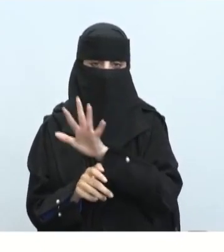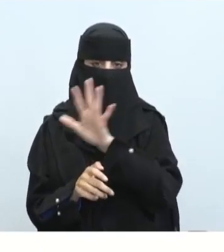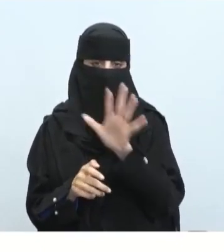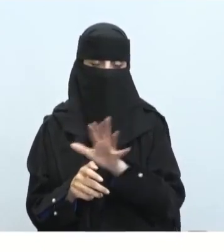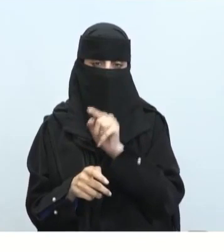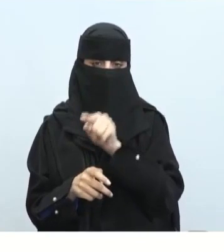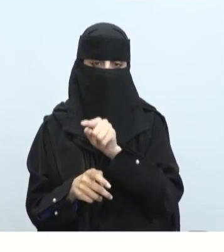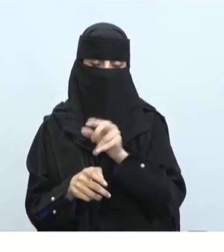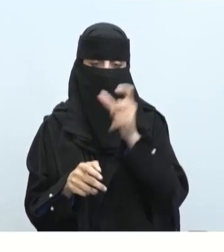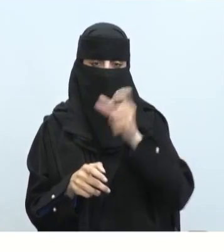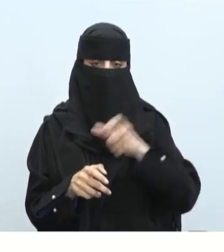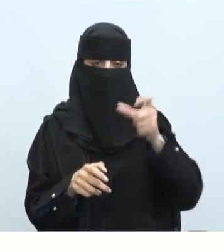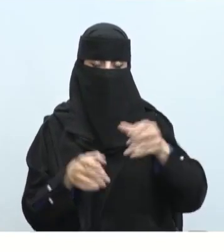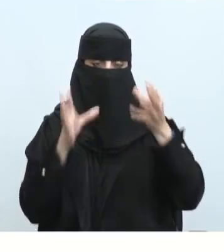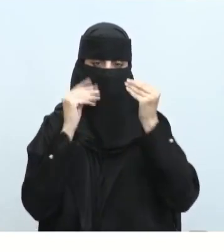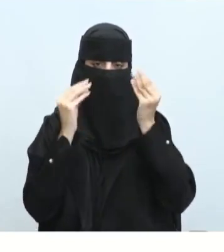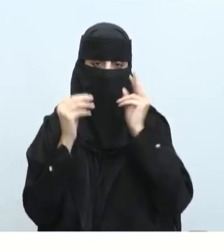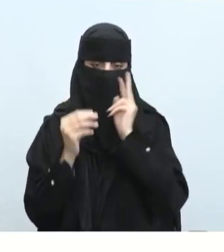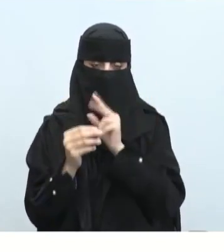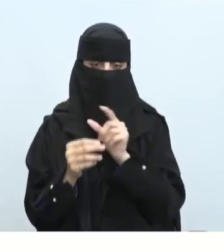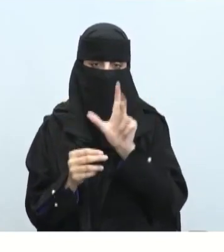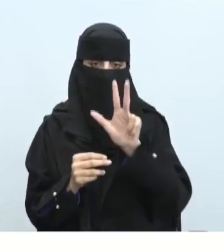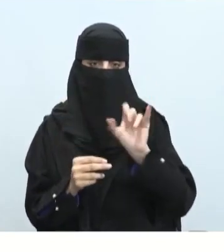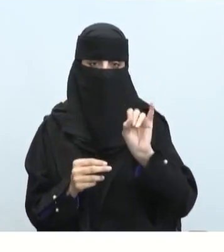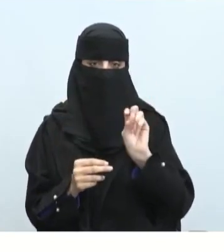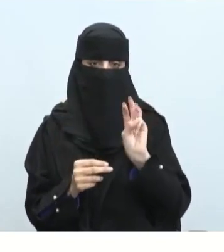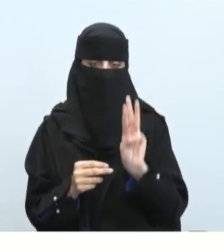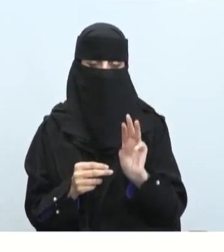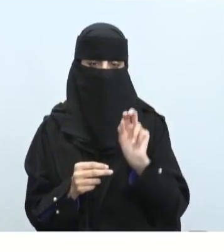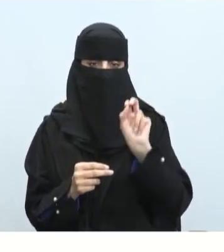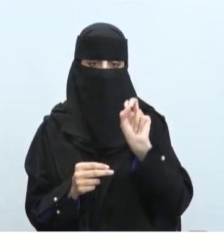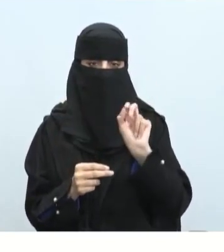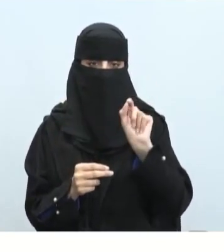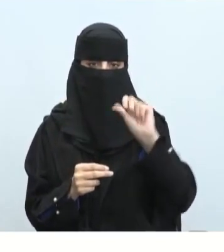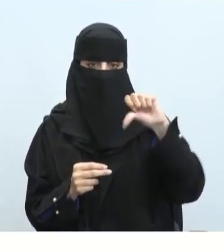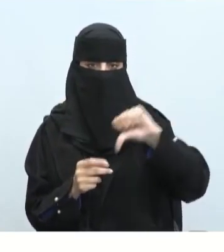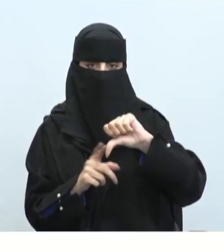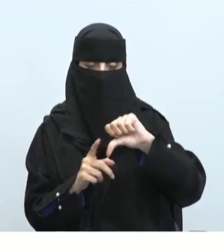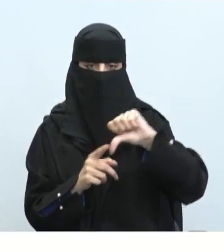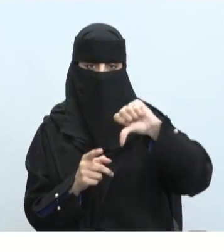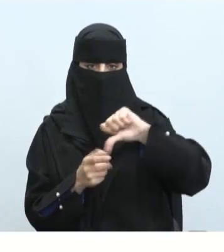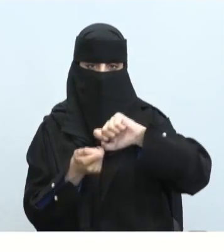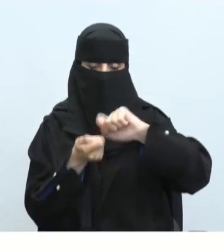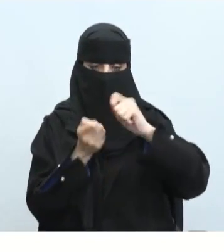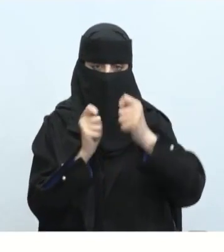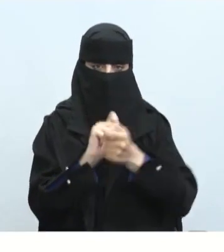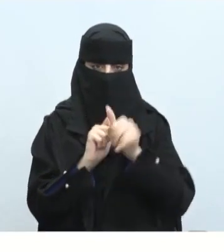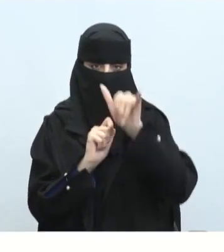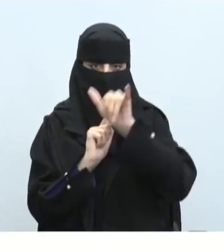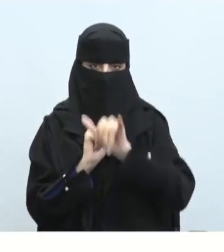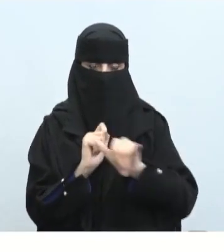كان المثقفين مشاعل من نور المثقفين